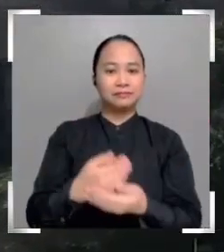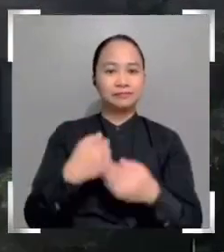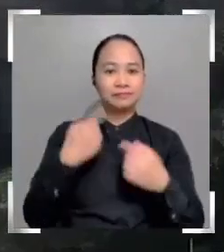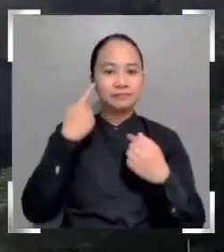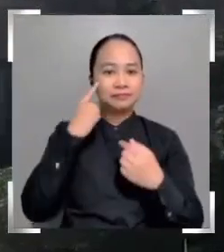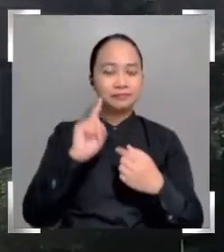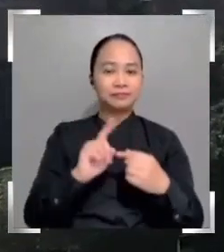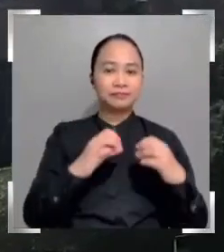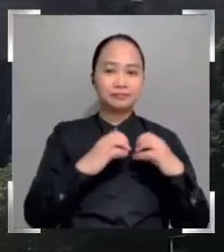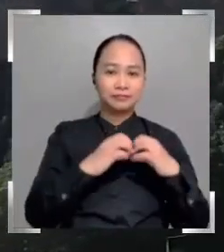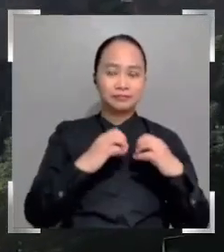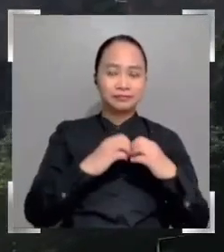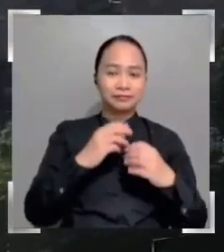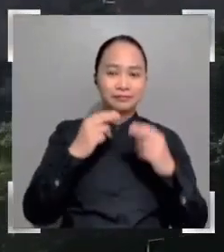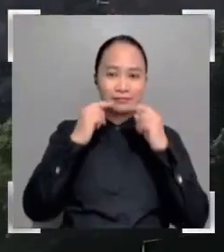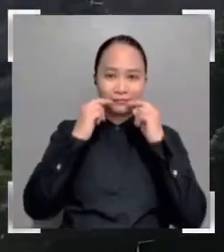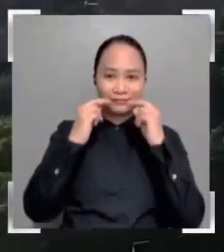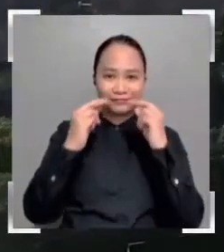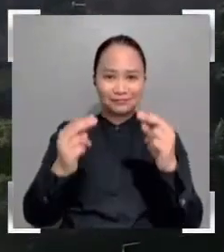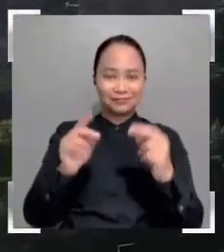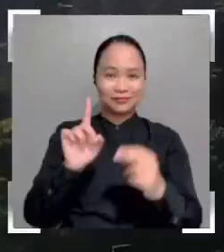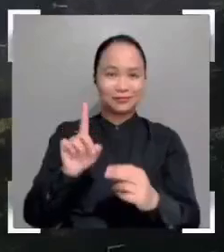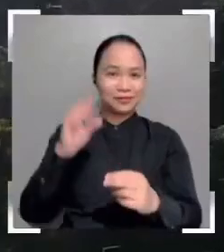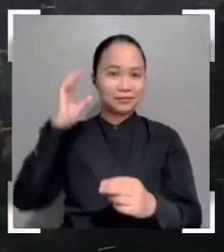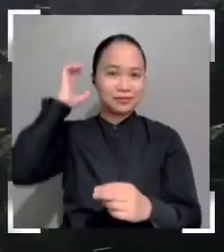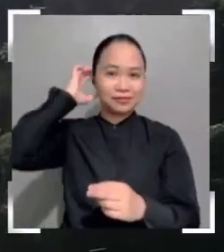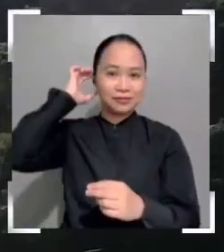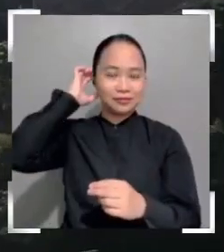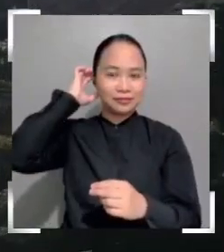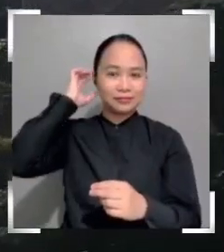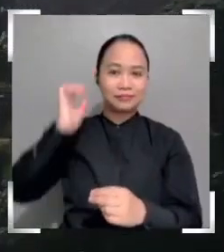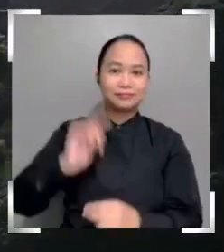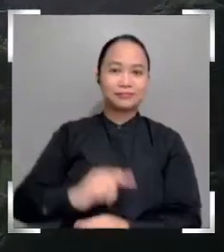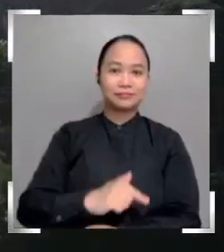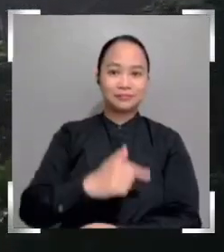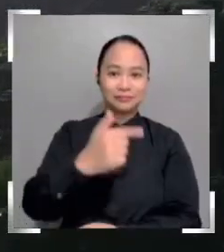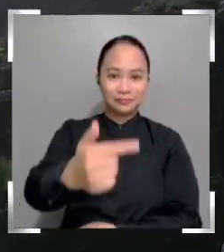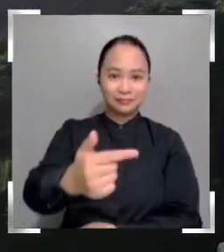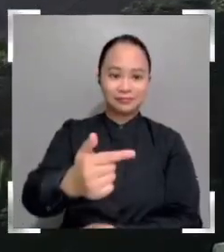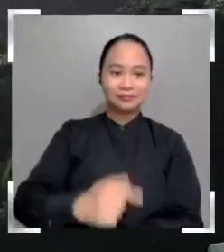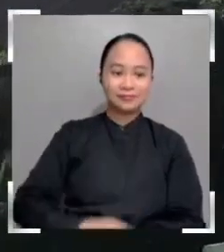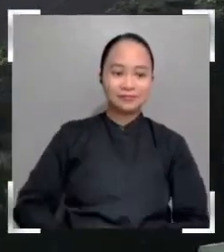Regional TV 1 Mindanao, Argil Relator ang inyong saksi.